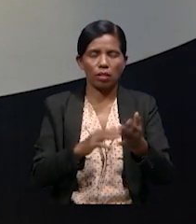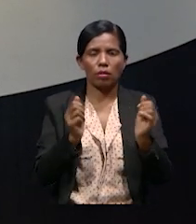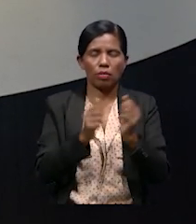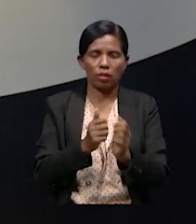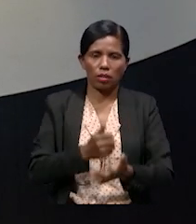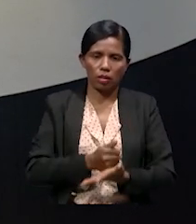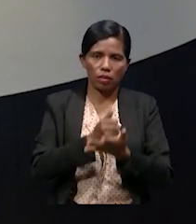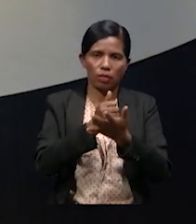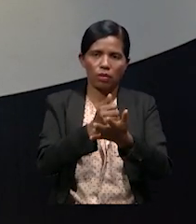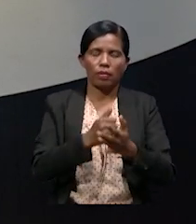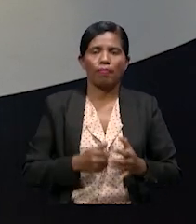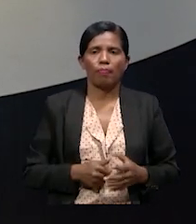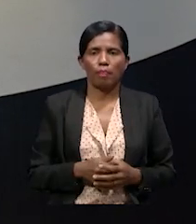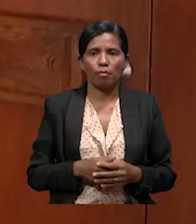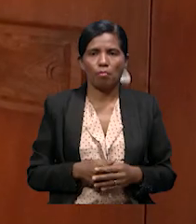atendimento. Cari,